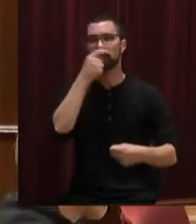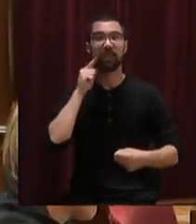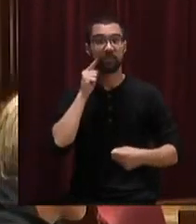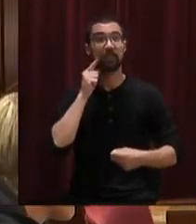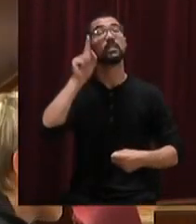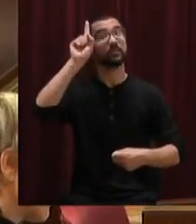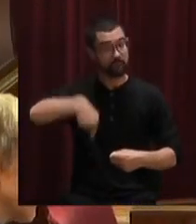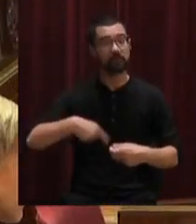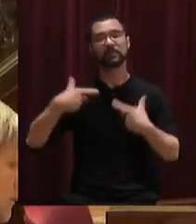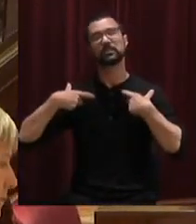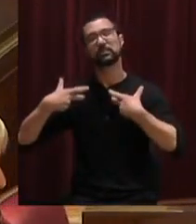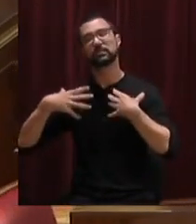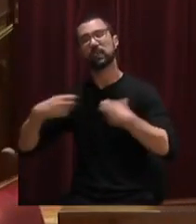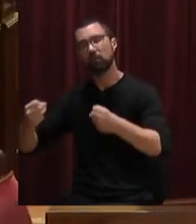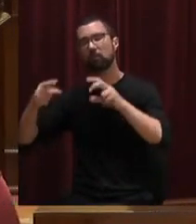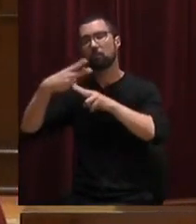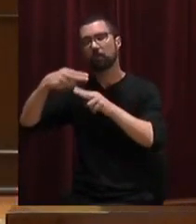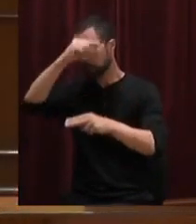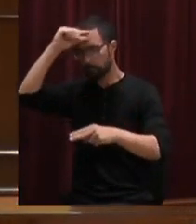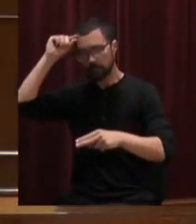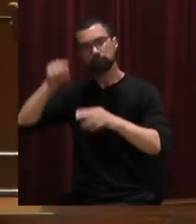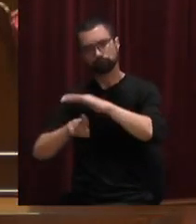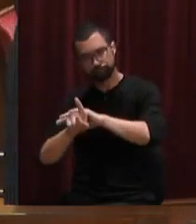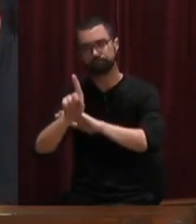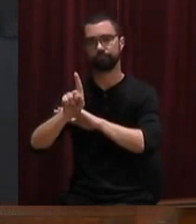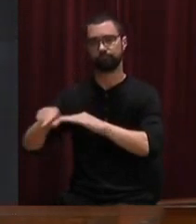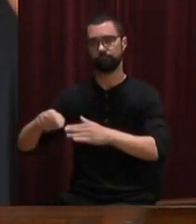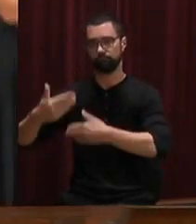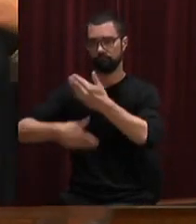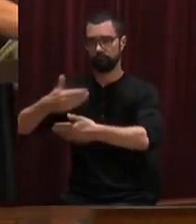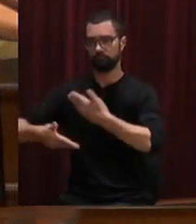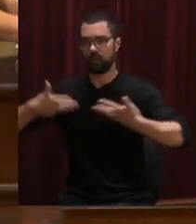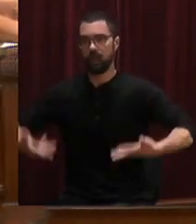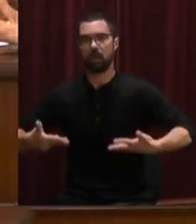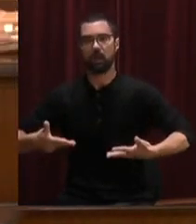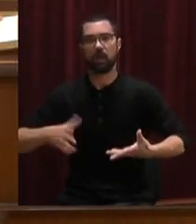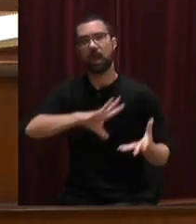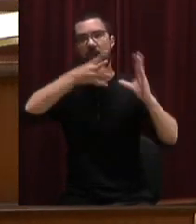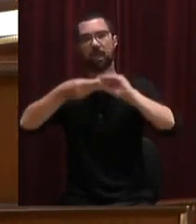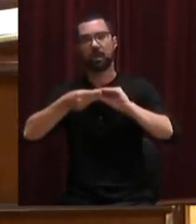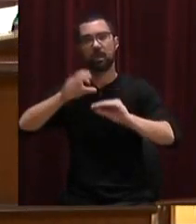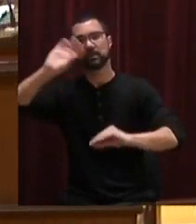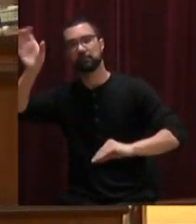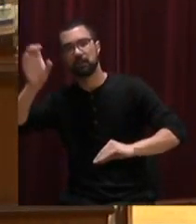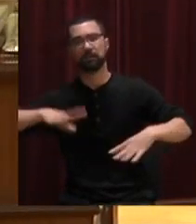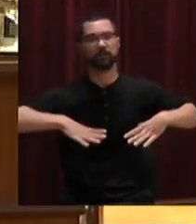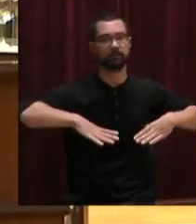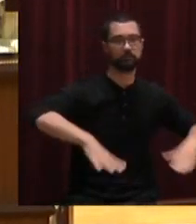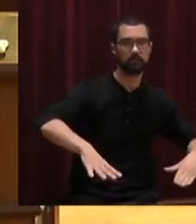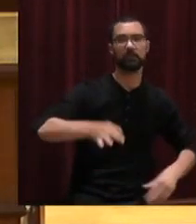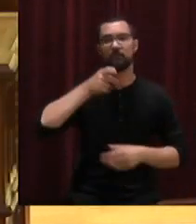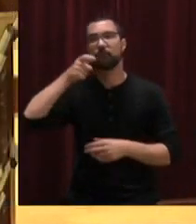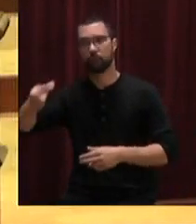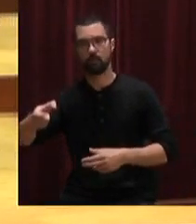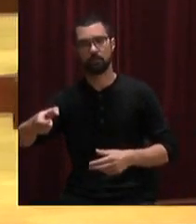implantació de polítiques com el Pla de Salut Mental que s'ha d'adaptar a les necessitats de Menorca, Mallorca, Eivissa i Formentera.